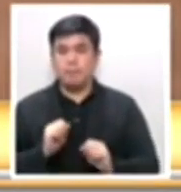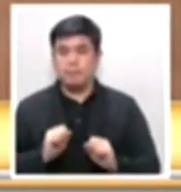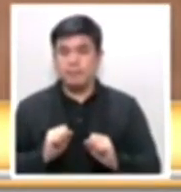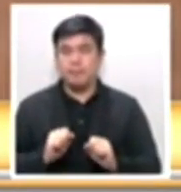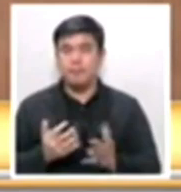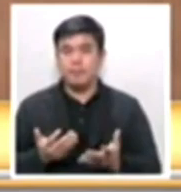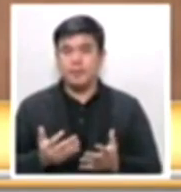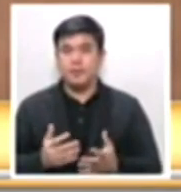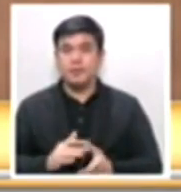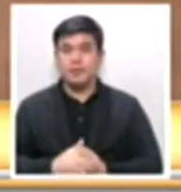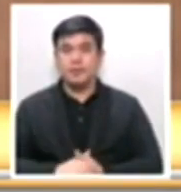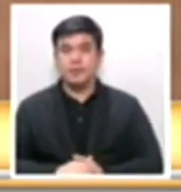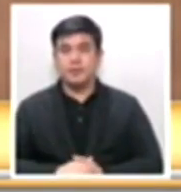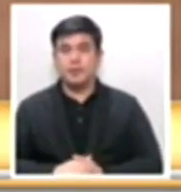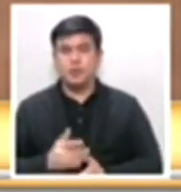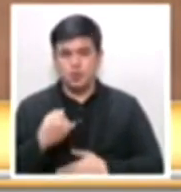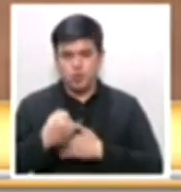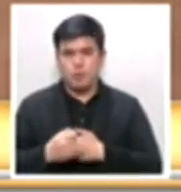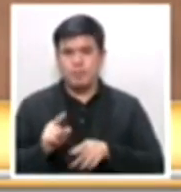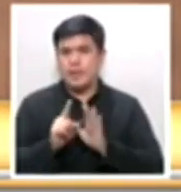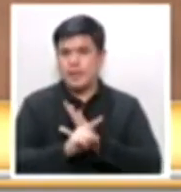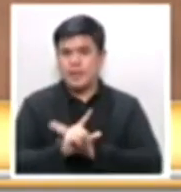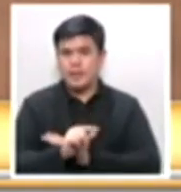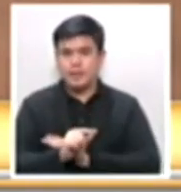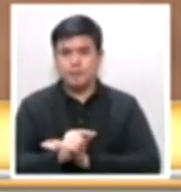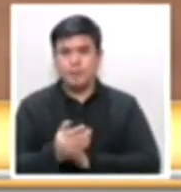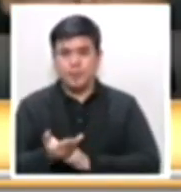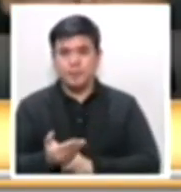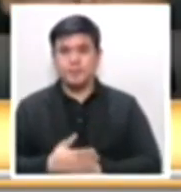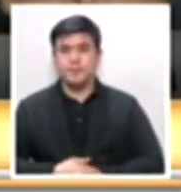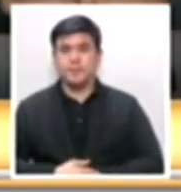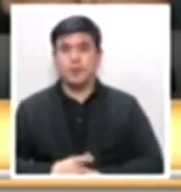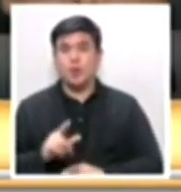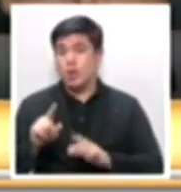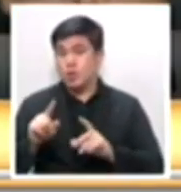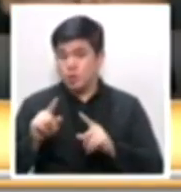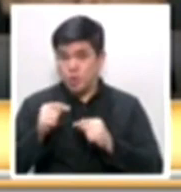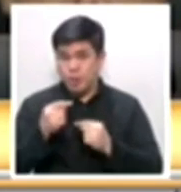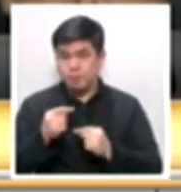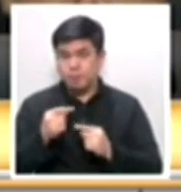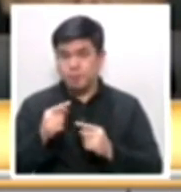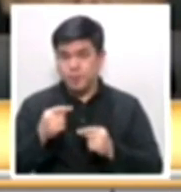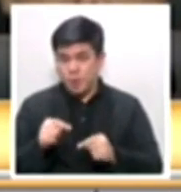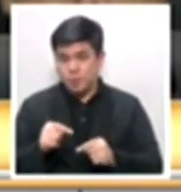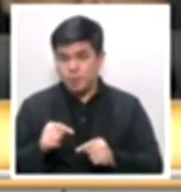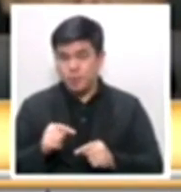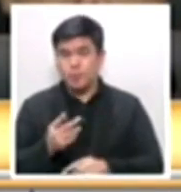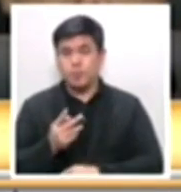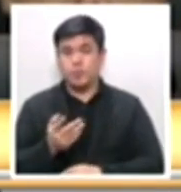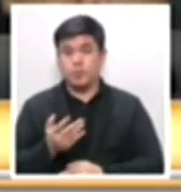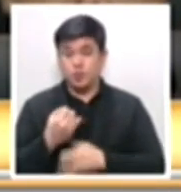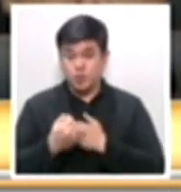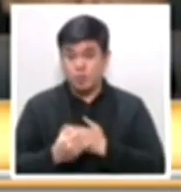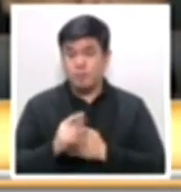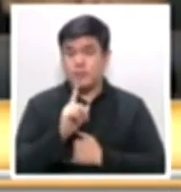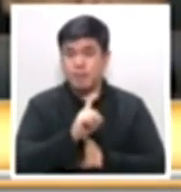ยก็ดีนะครับเพราะต้องจบภายใน20นาทีเชิญครับ ครับผมอยากตอบคำถามท่านรัฐมนตรีว่าถ้าผมจบ